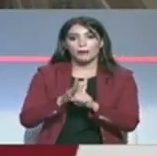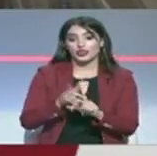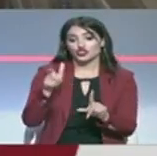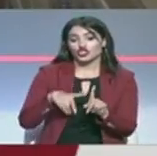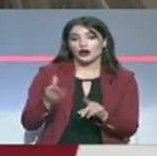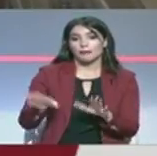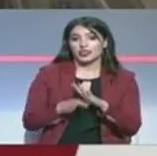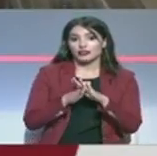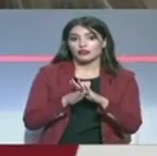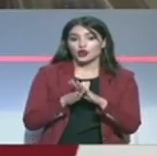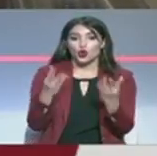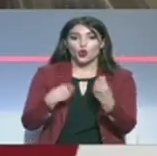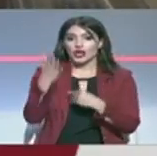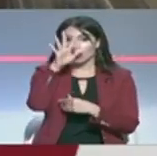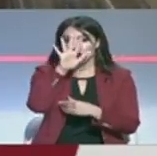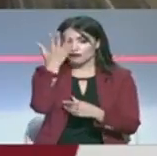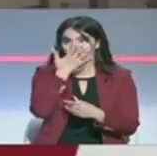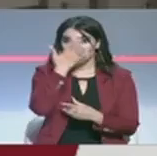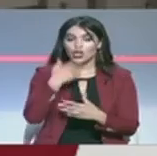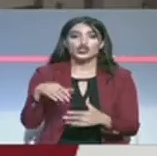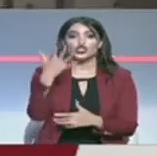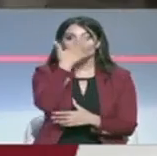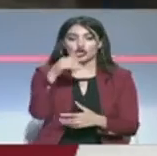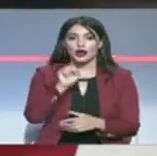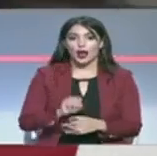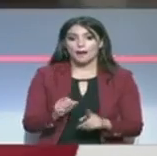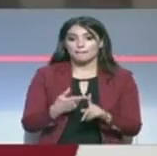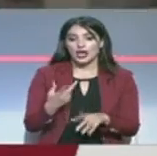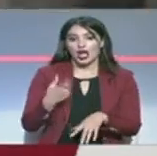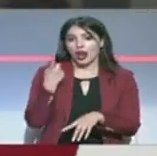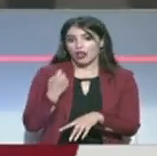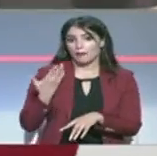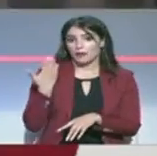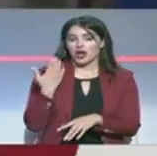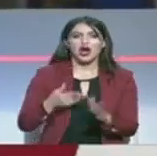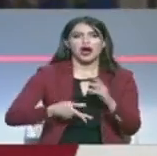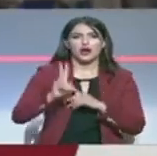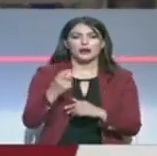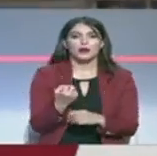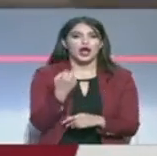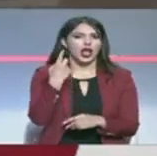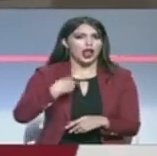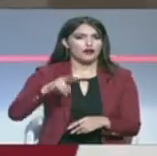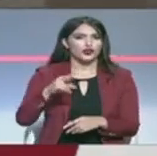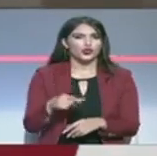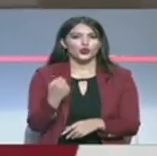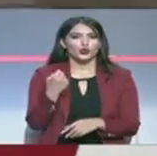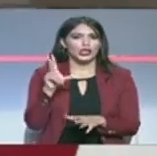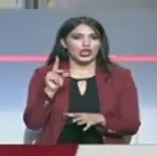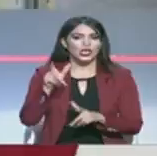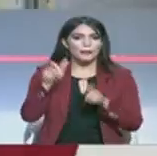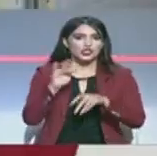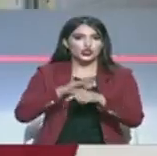شهر. وفي قارة أفريقيا سجلت جنوب أفريقيا خلال 24 ساعة الماضية ما يفوق 2300 إصابة مؤكدة